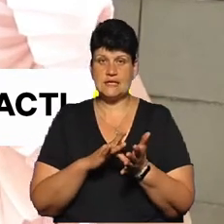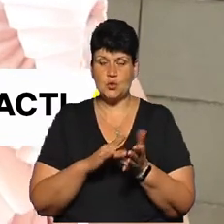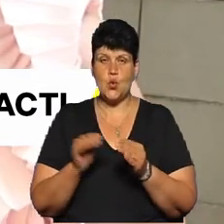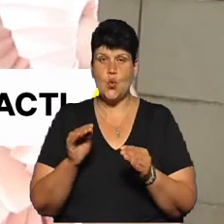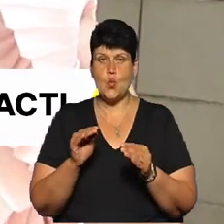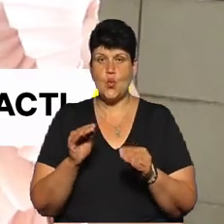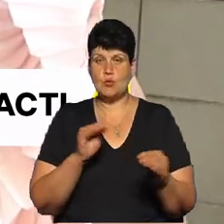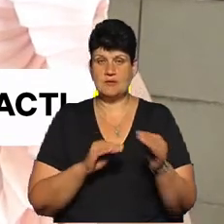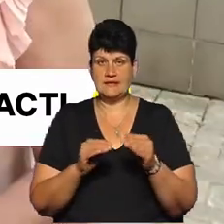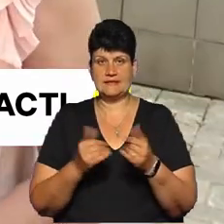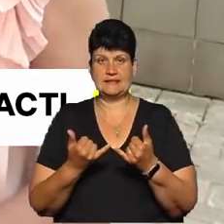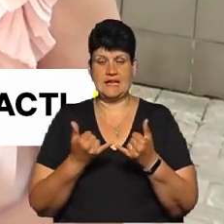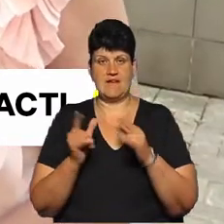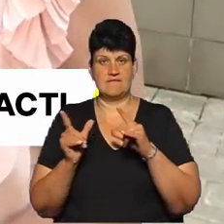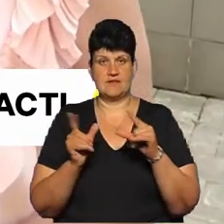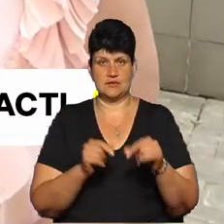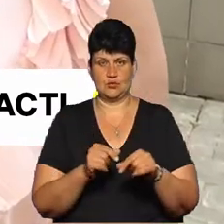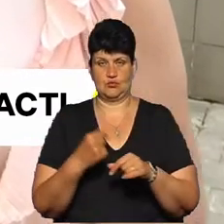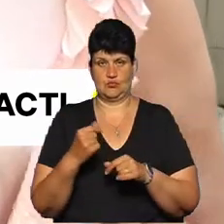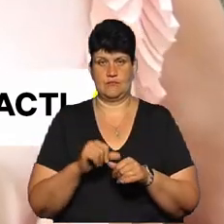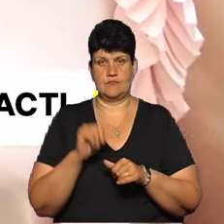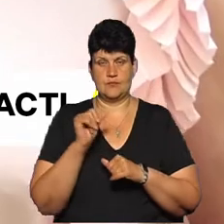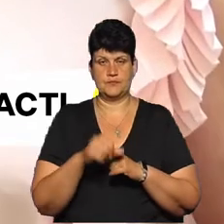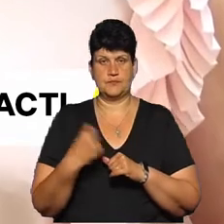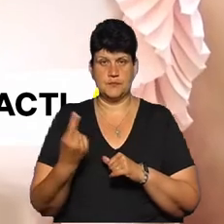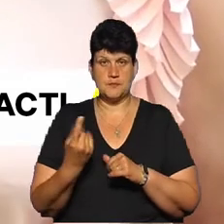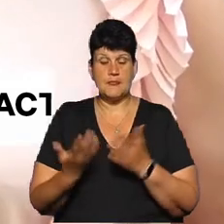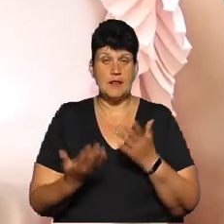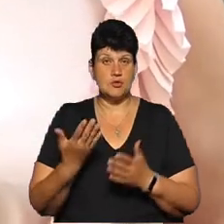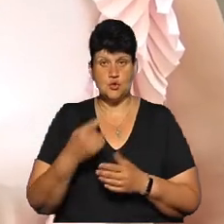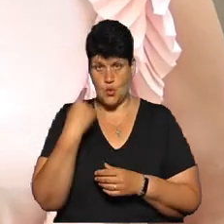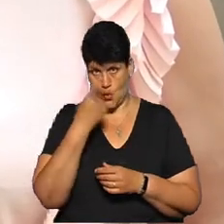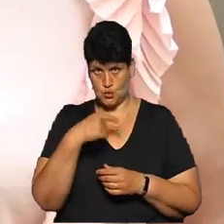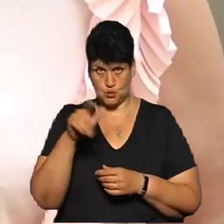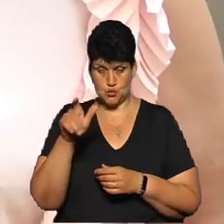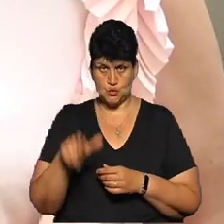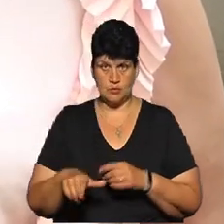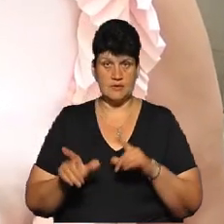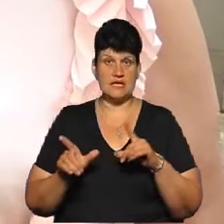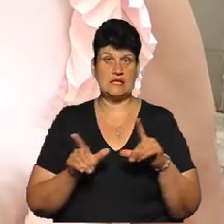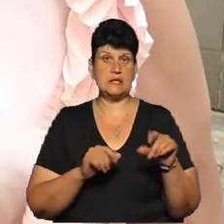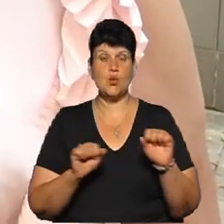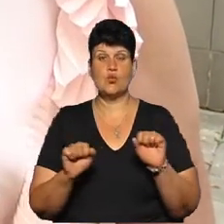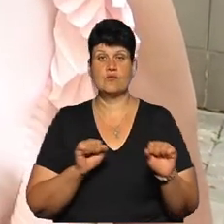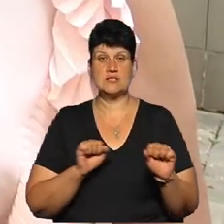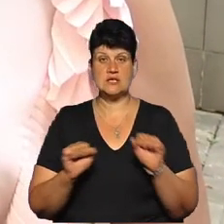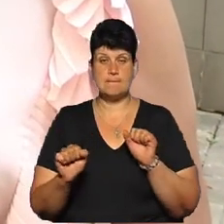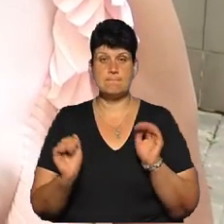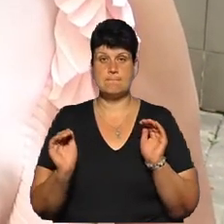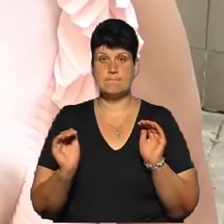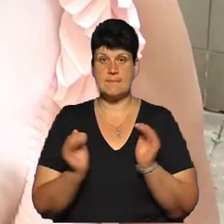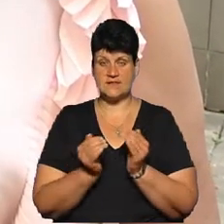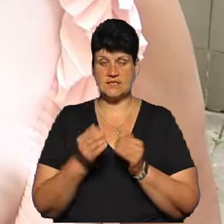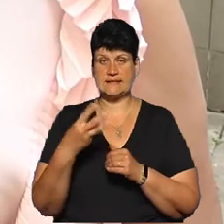для виїзду за межі області. Якщо особа їде у відрядження на строк менше, ніж 30 діб,